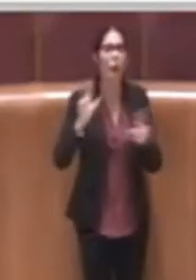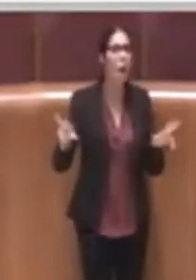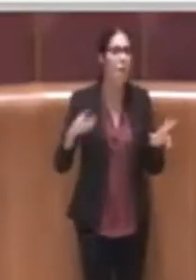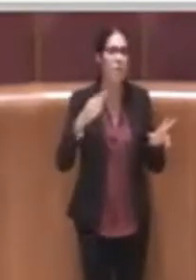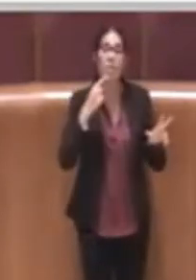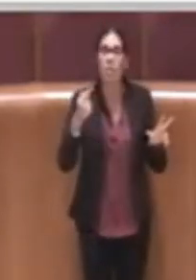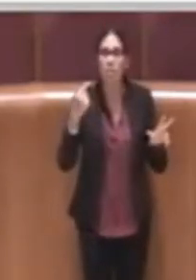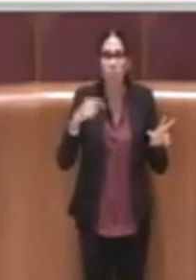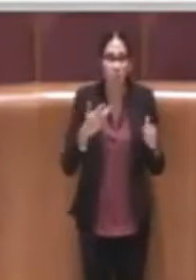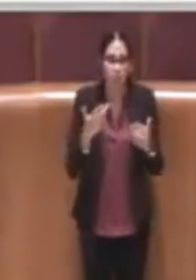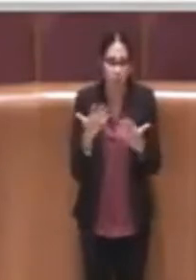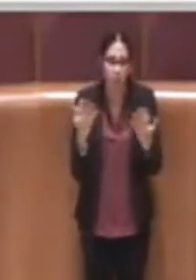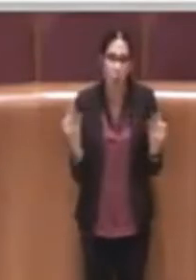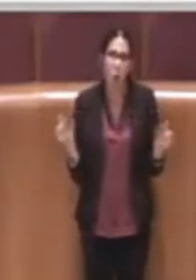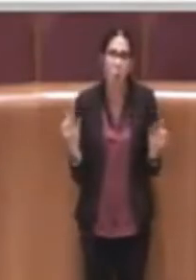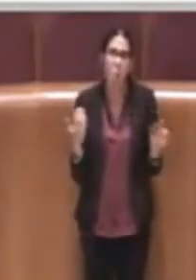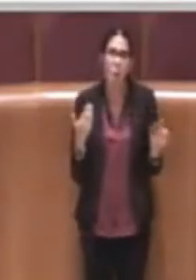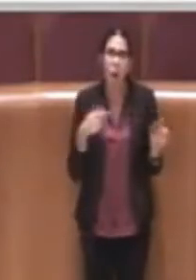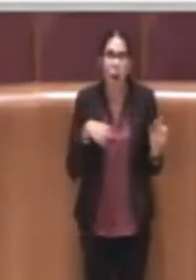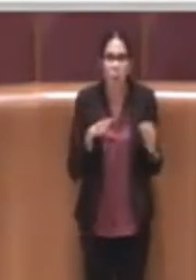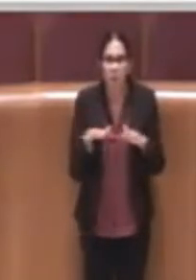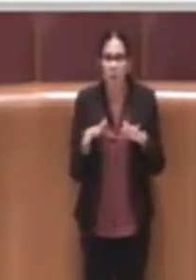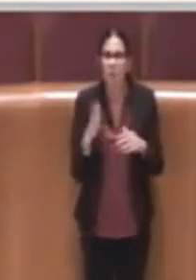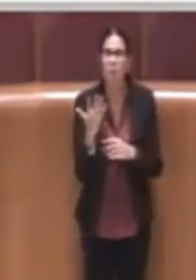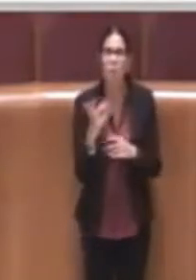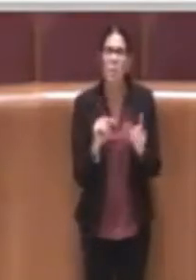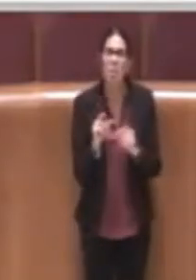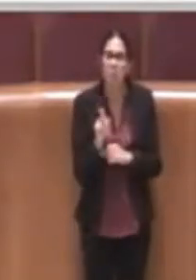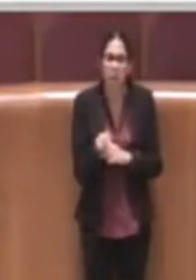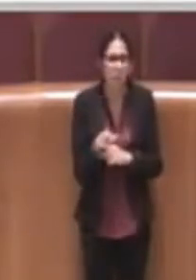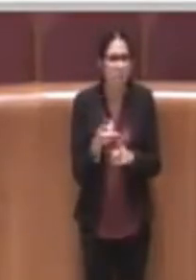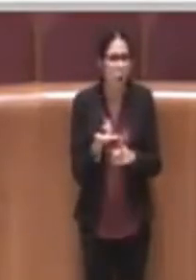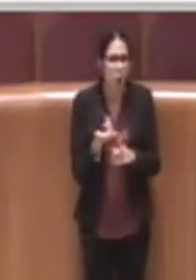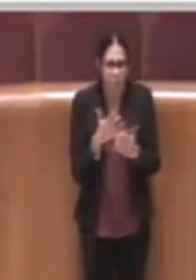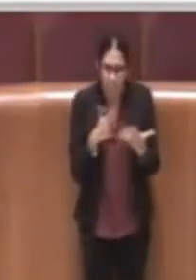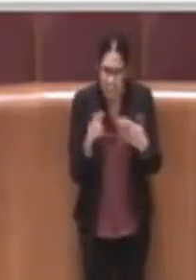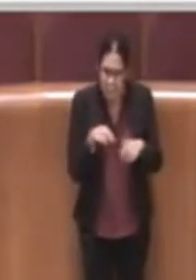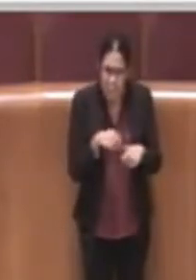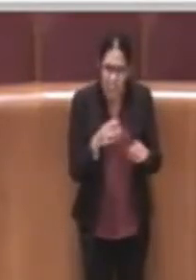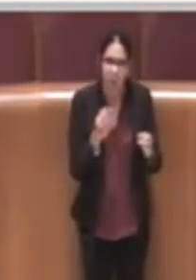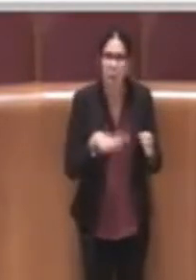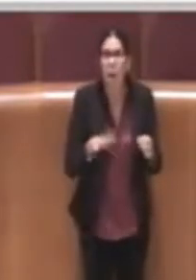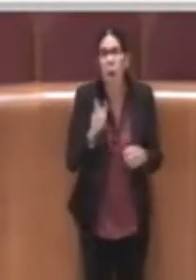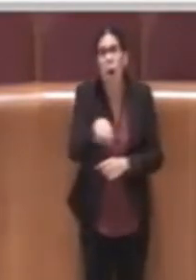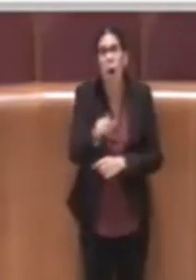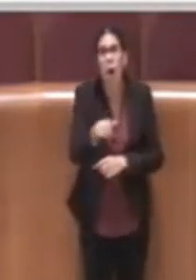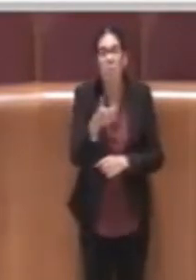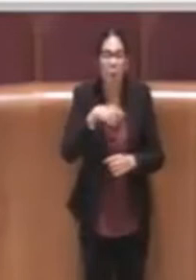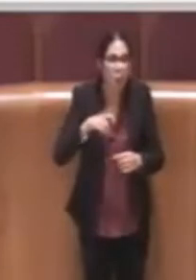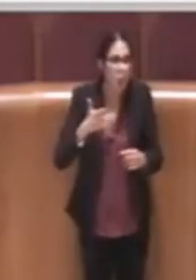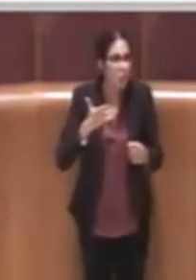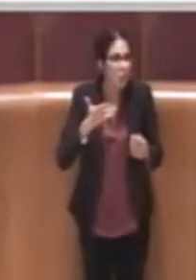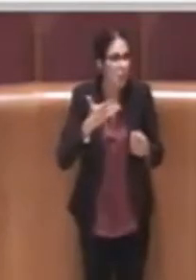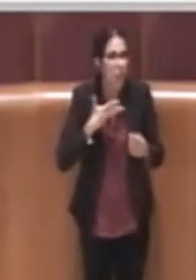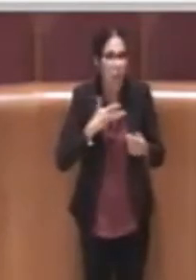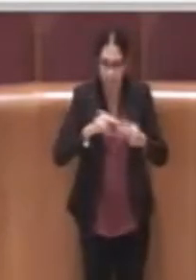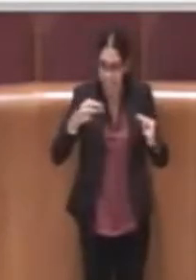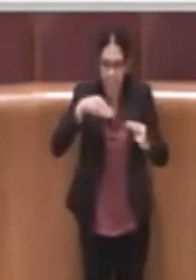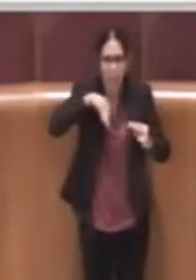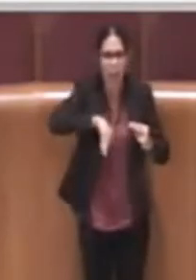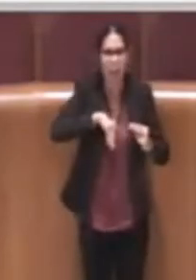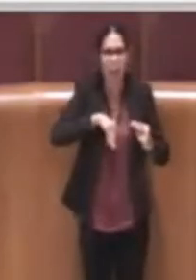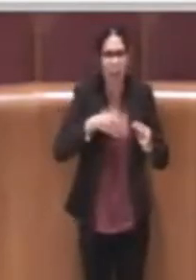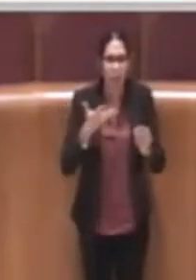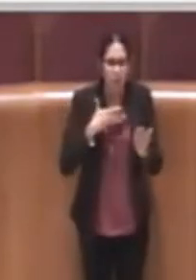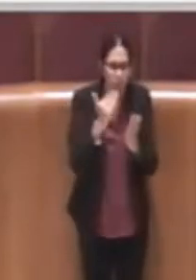noi è un'ovvietà, per noi Movimento 5 Stelle, perché ce l'abbiamo nel DNA, ce l'abbiamo nel programma, ce l'abbiamo nelle linee